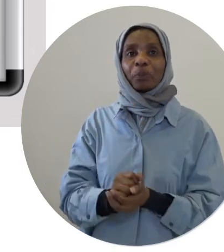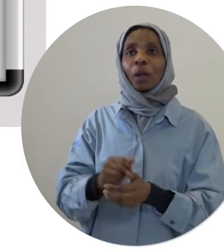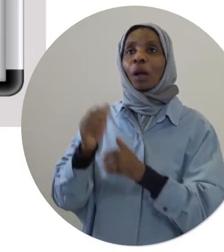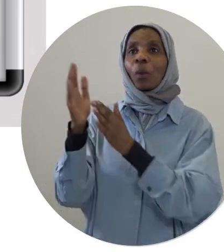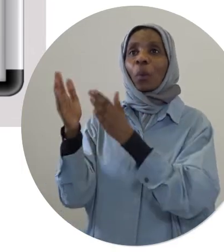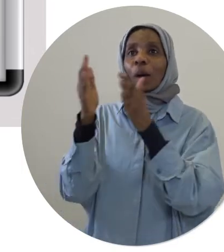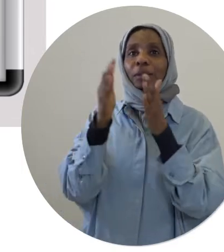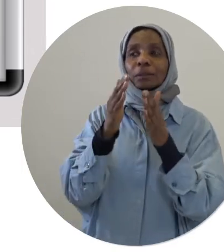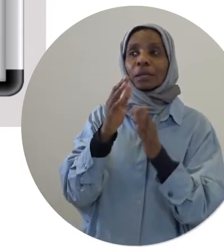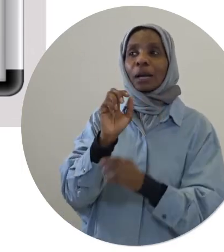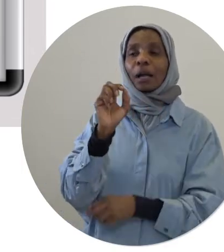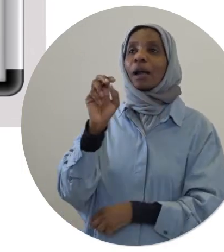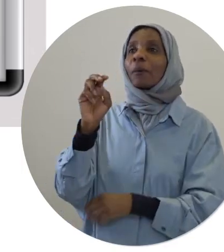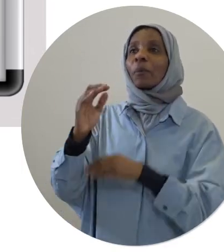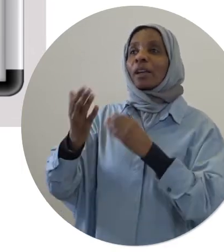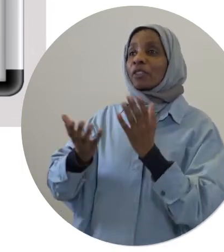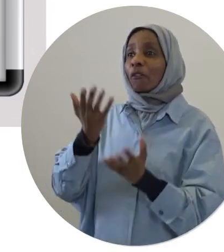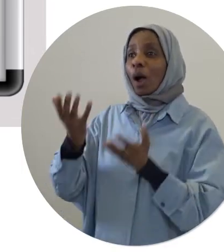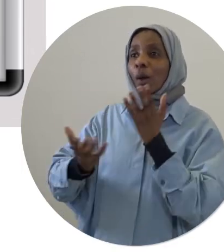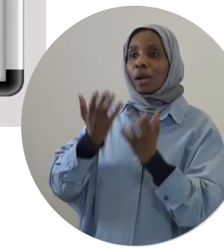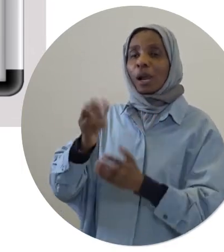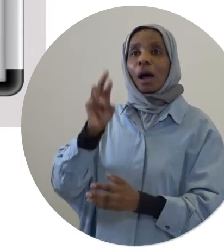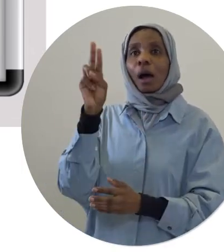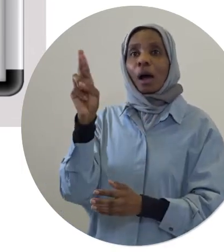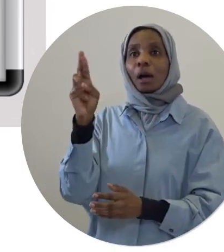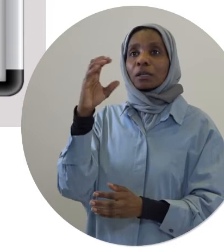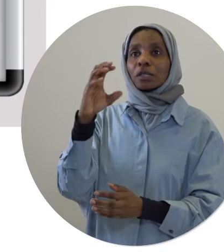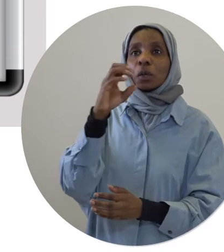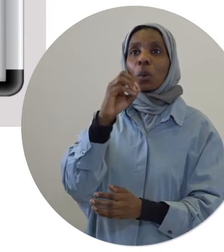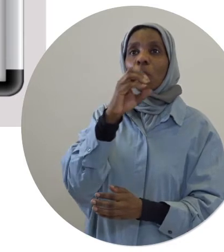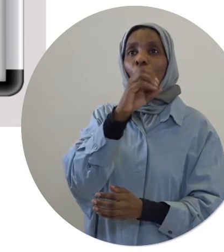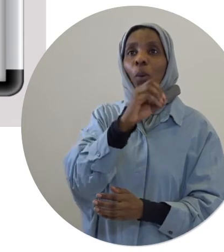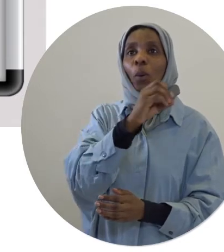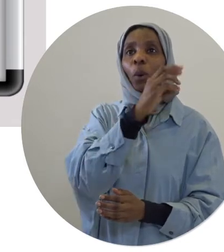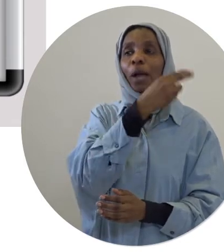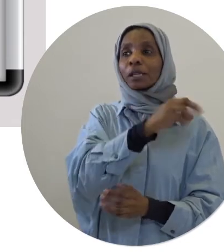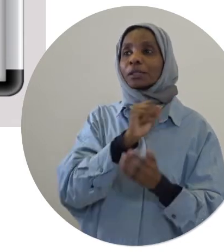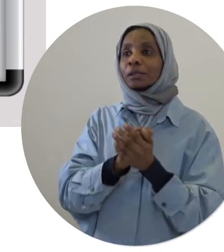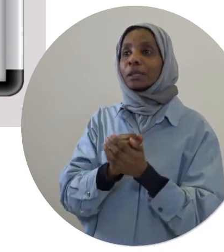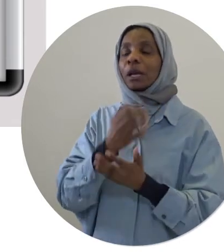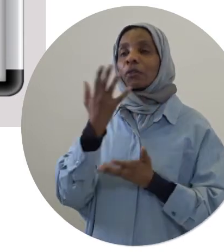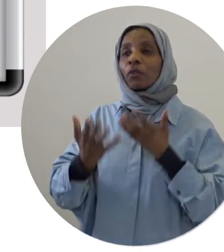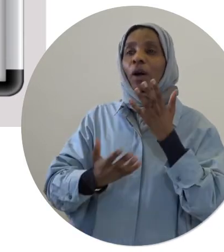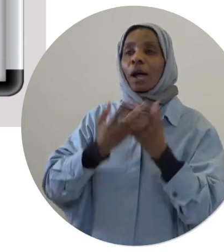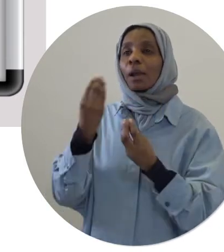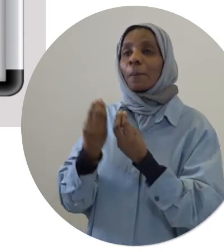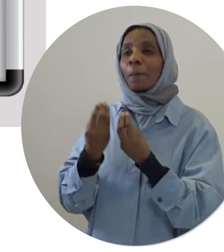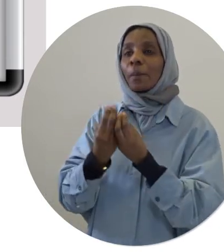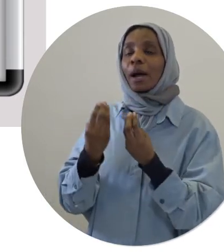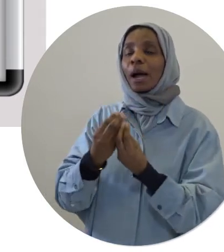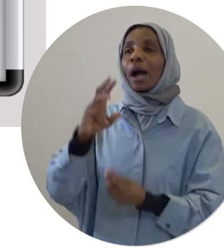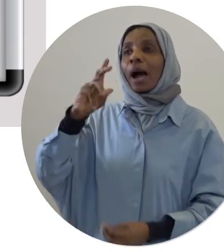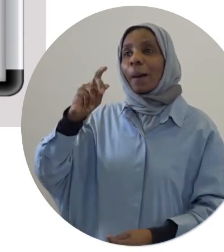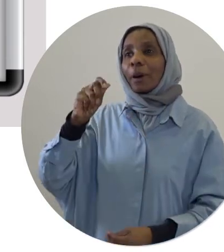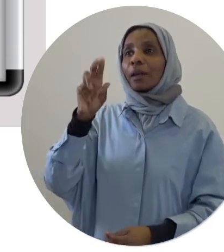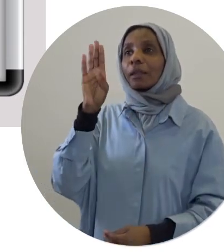تفاعل الأسترة، تفاعل الكحولات مع الأحماض الكربوكسيلية. تتفاعل الكحولات مع الأحماض الكربوكسيلية لتكوين الأسترات